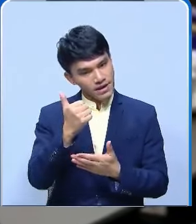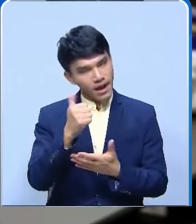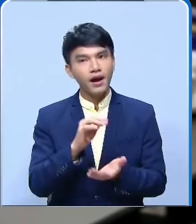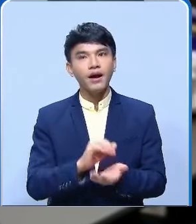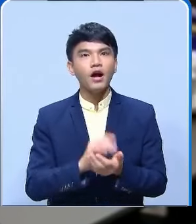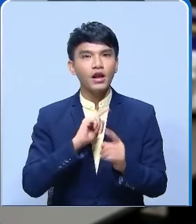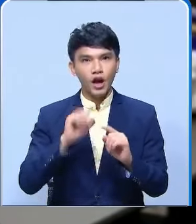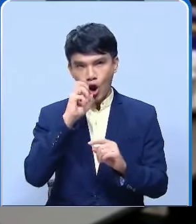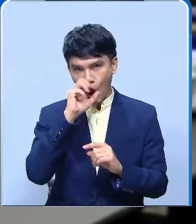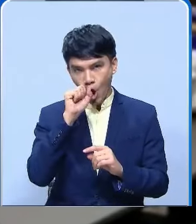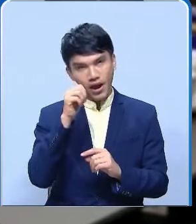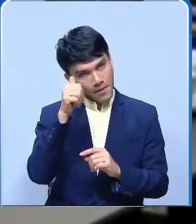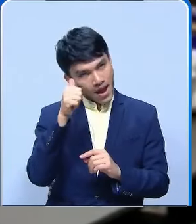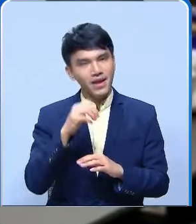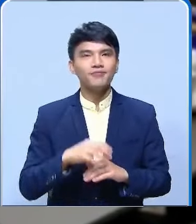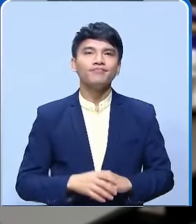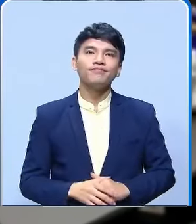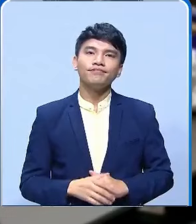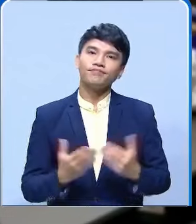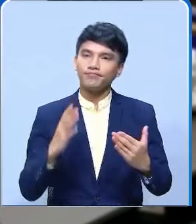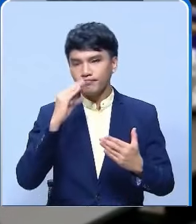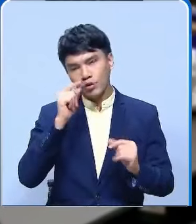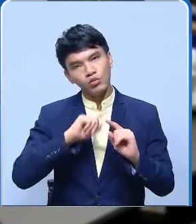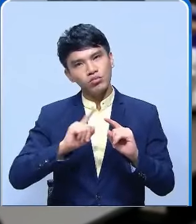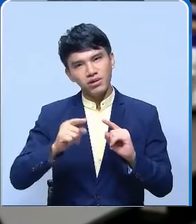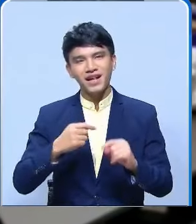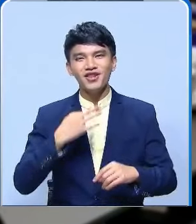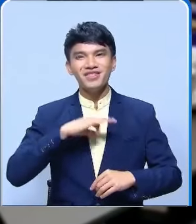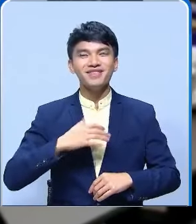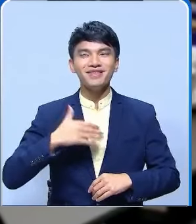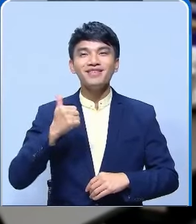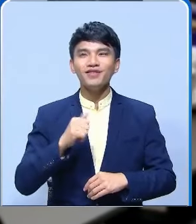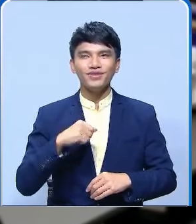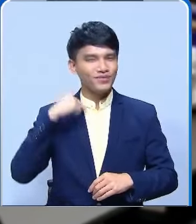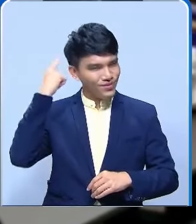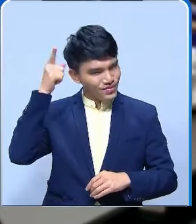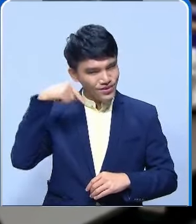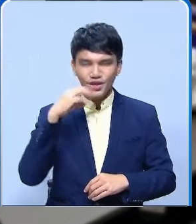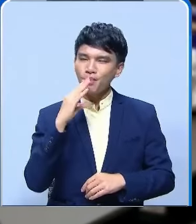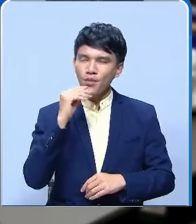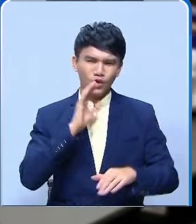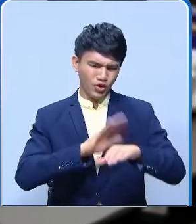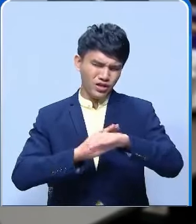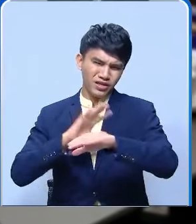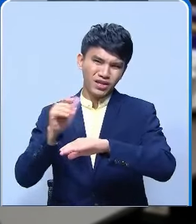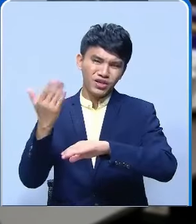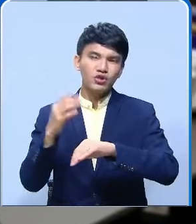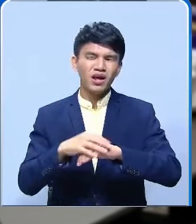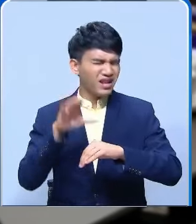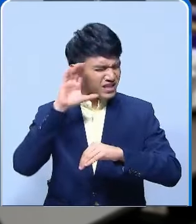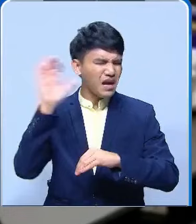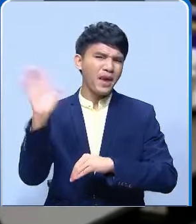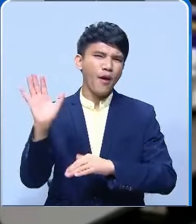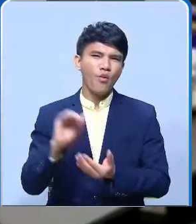พี่ลองลงทุนกับหนูมั้ย คําพูดเนี่ยคงจะกระชุ่มกระชวยน่าดูแหละค่ะนะคะถึงต้องเตือนสติกันไว้ให้มากๆอย่าไปหลงคารม